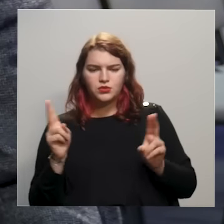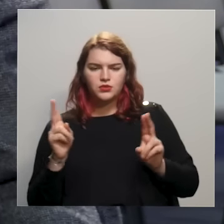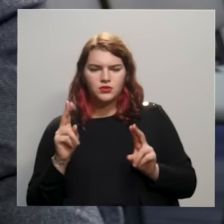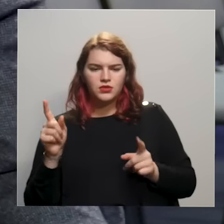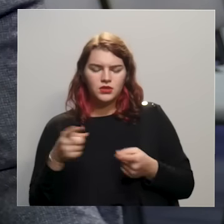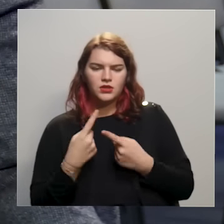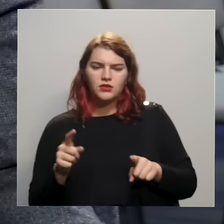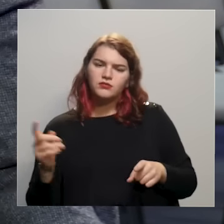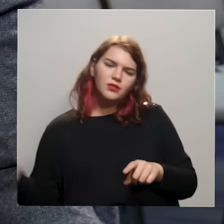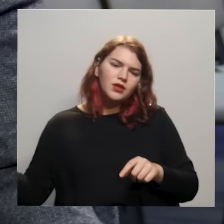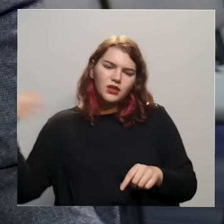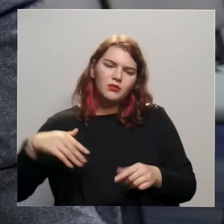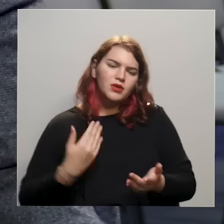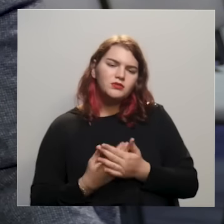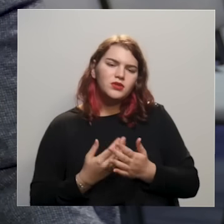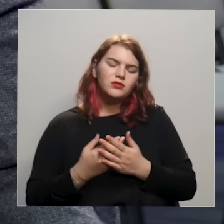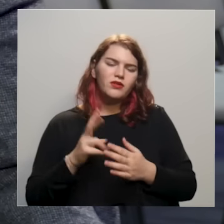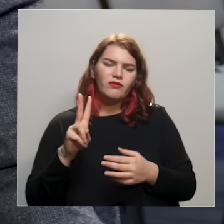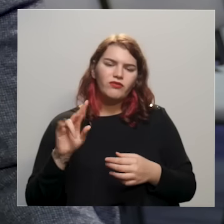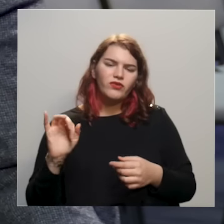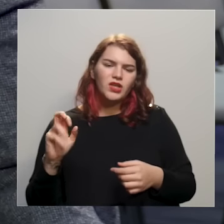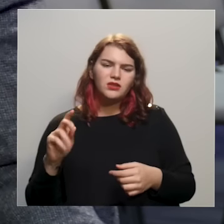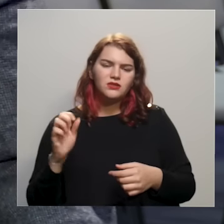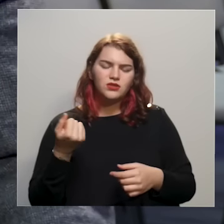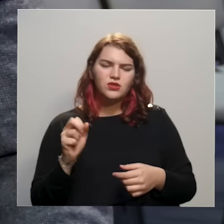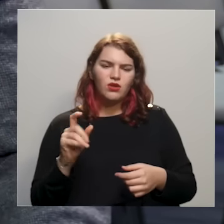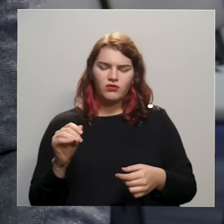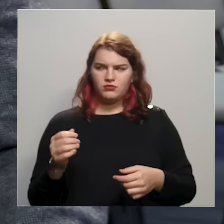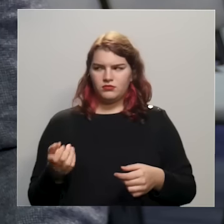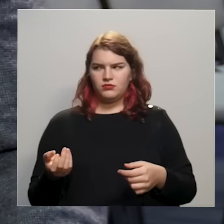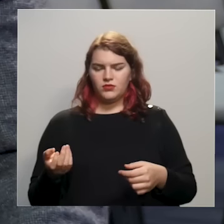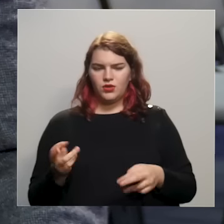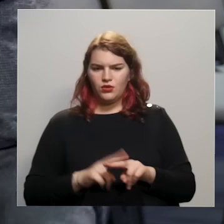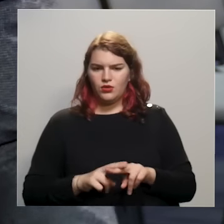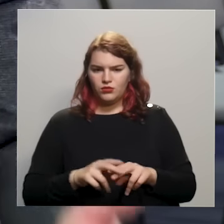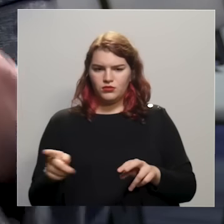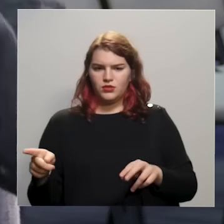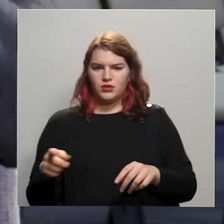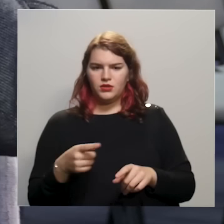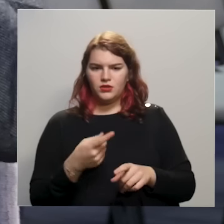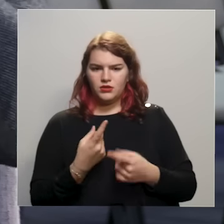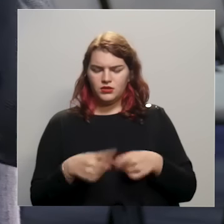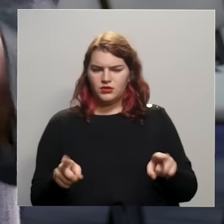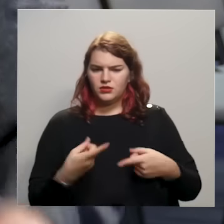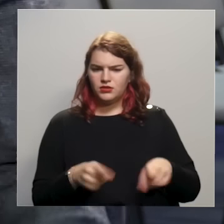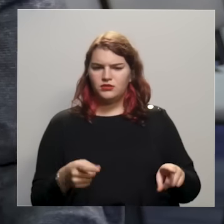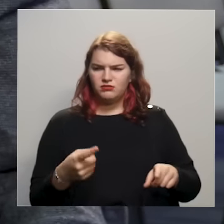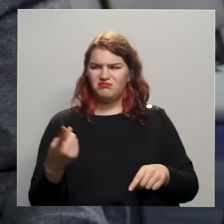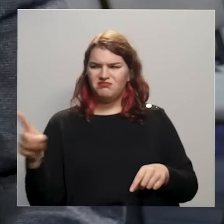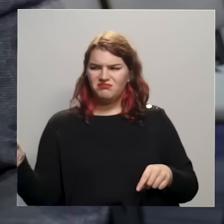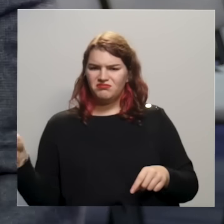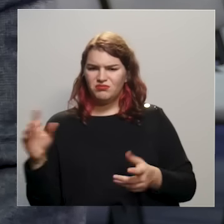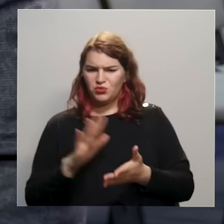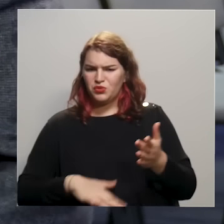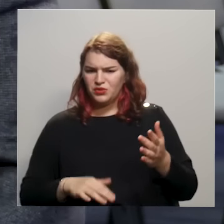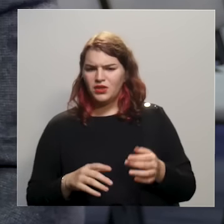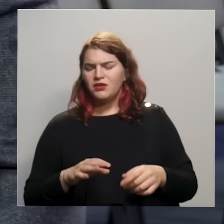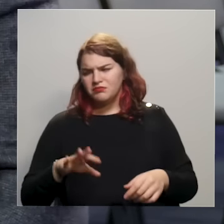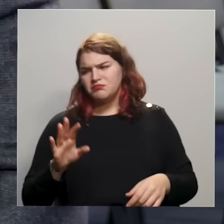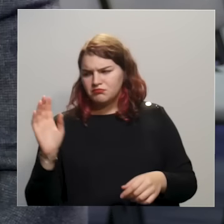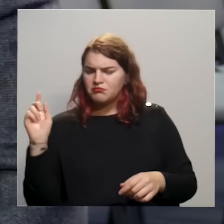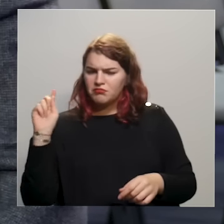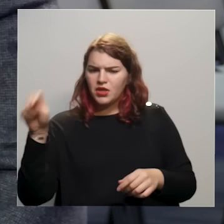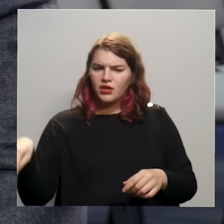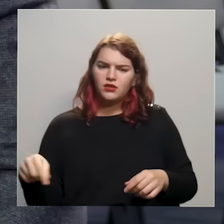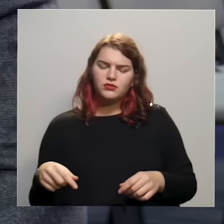și chemați-l pe Vili Slovic. Băi, Tavi, bă, ăla cântă la Hanul Bucură, are, nu, hai că mergem.